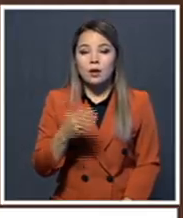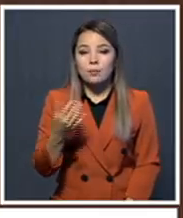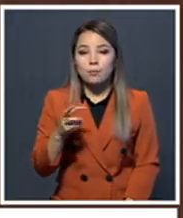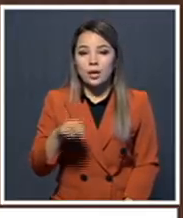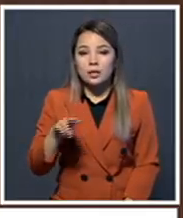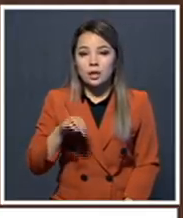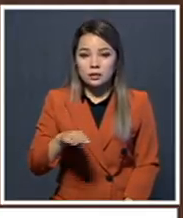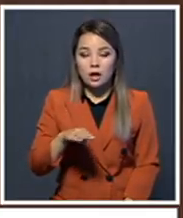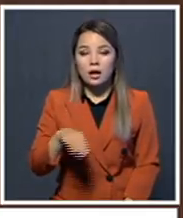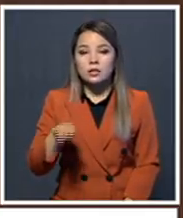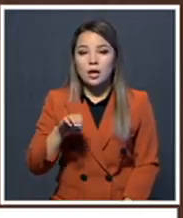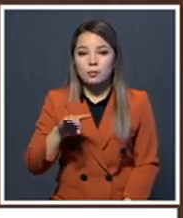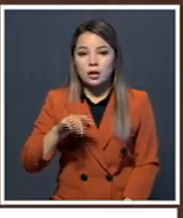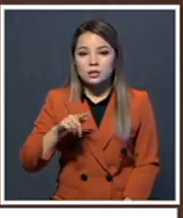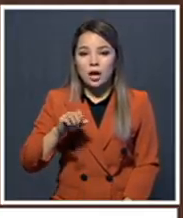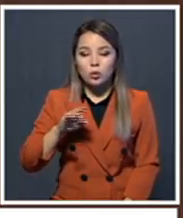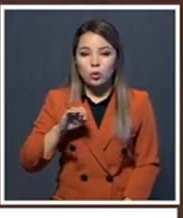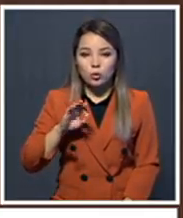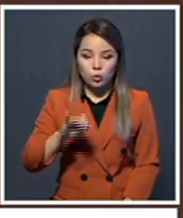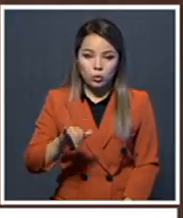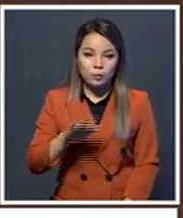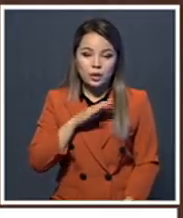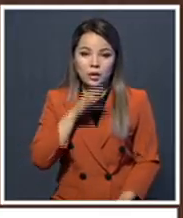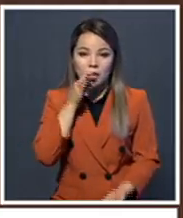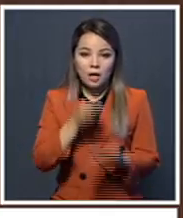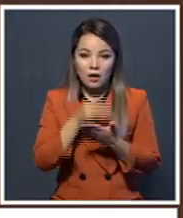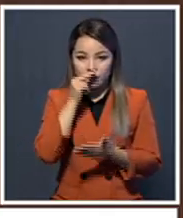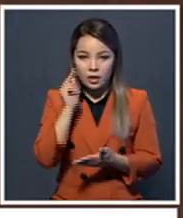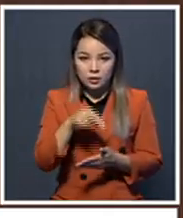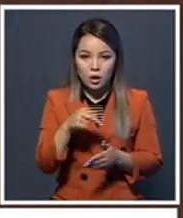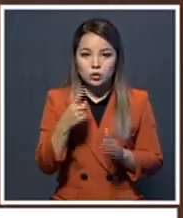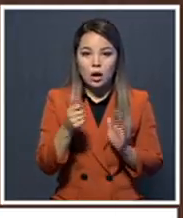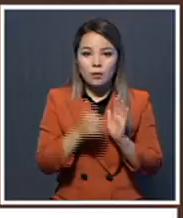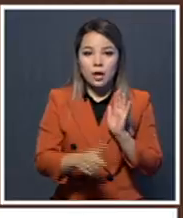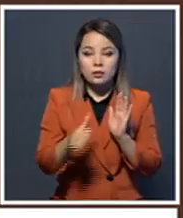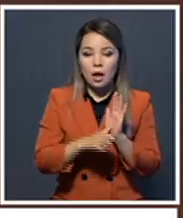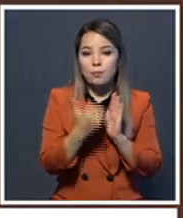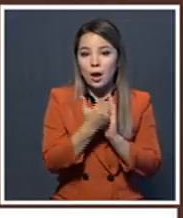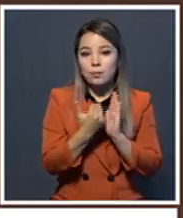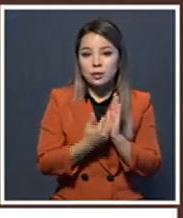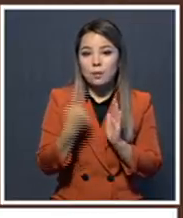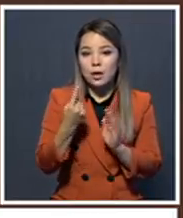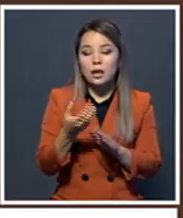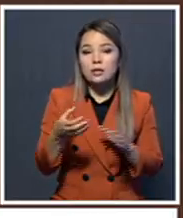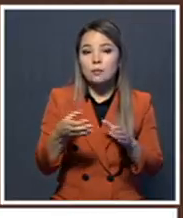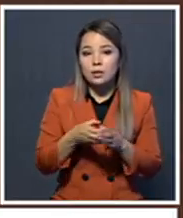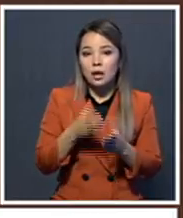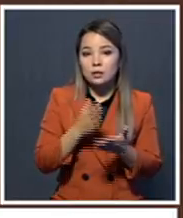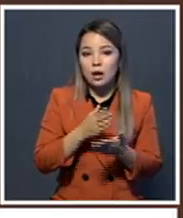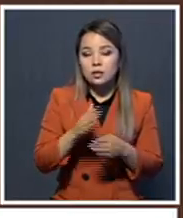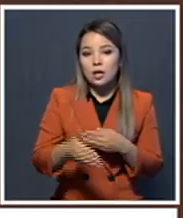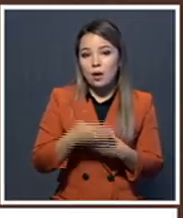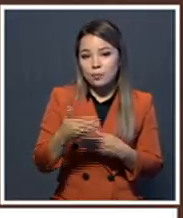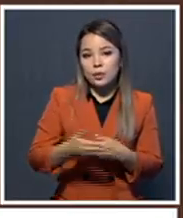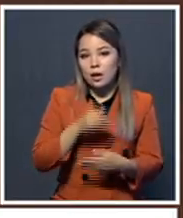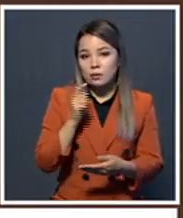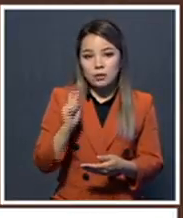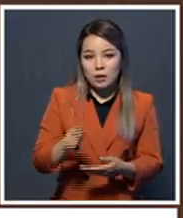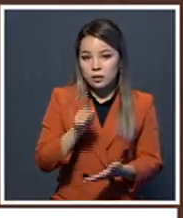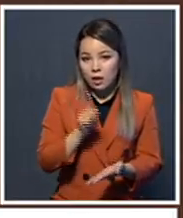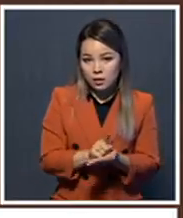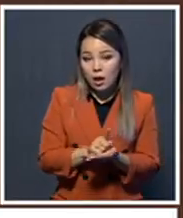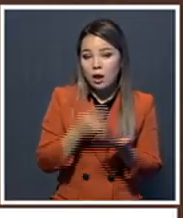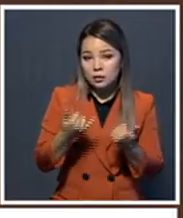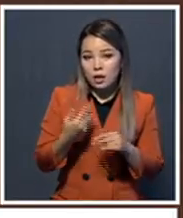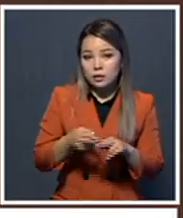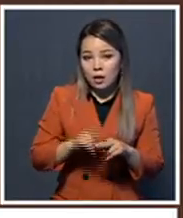Дарабаев Медет Темирзағұлын айыпты деп санап, қылмыстық кодекстің 366-шы бабының бірінші тармағы бойынша жаза қолданылсын. Нақтырақ